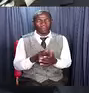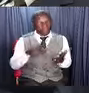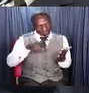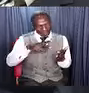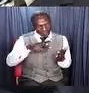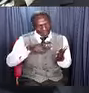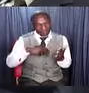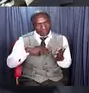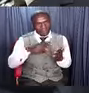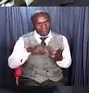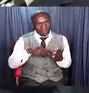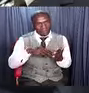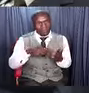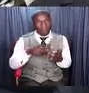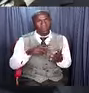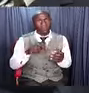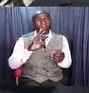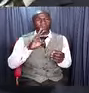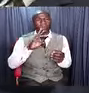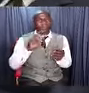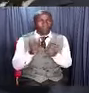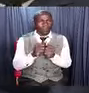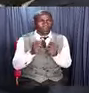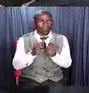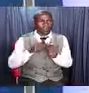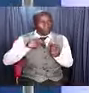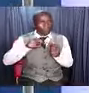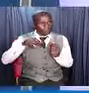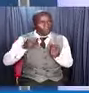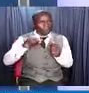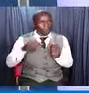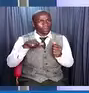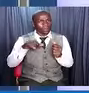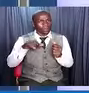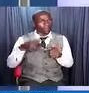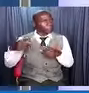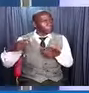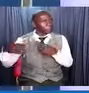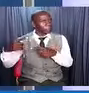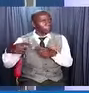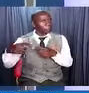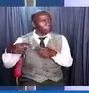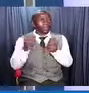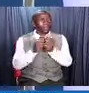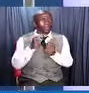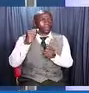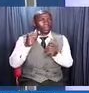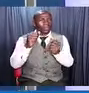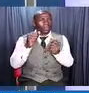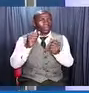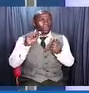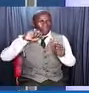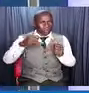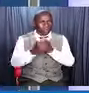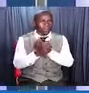Tusome leo tuko kwa Johana. Today we are in John. Johana huyo 15. Read for us John chapter 15.